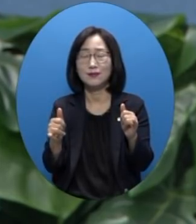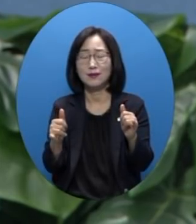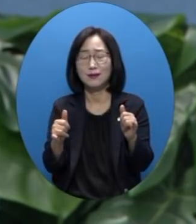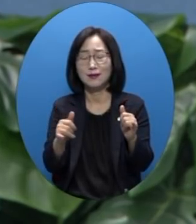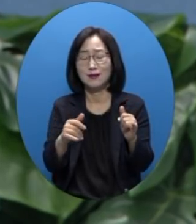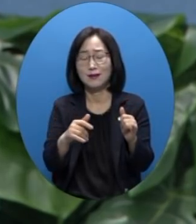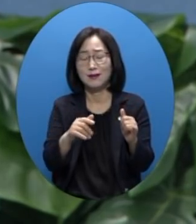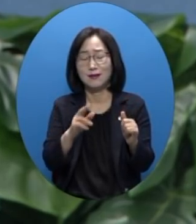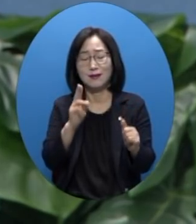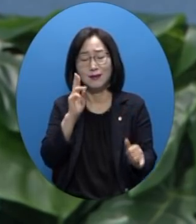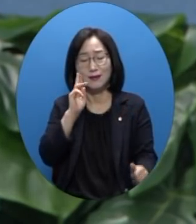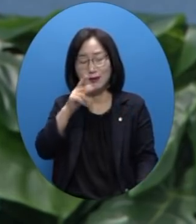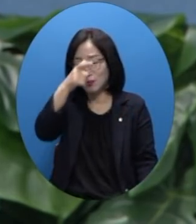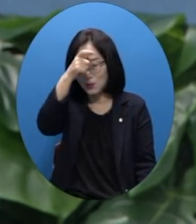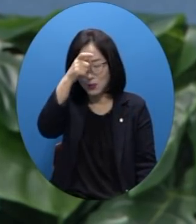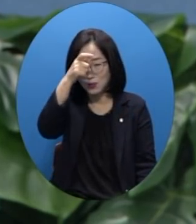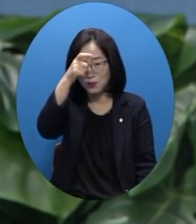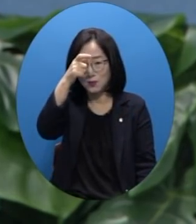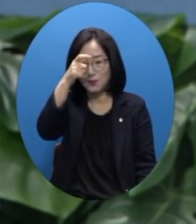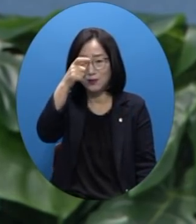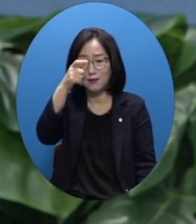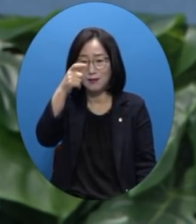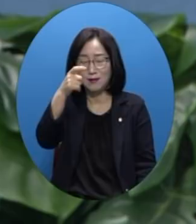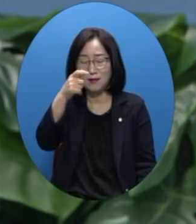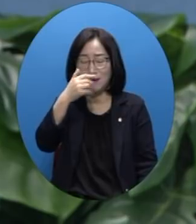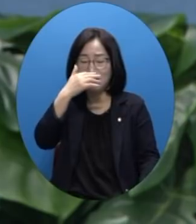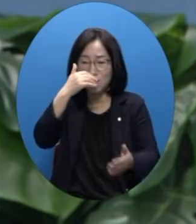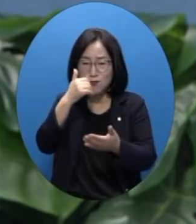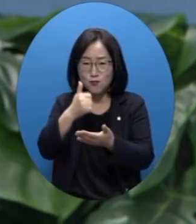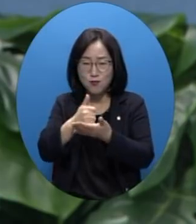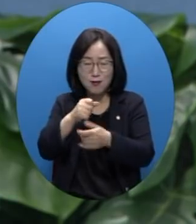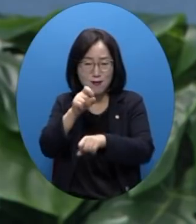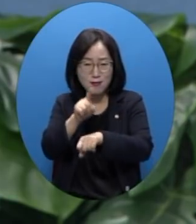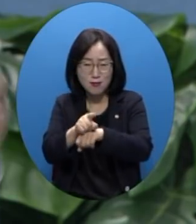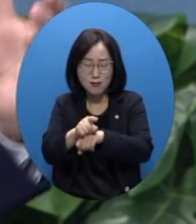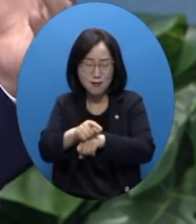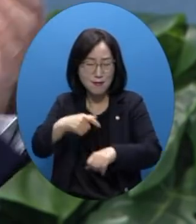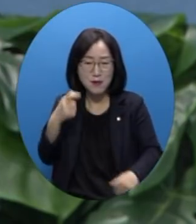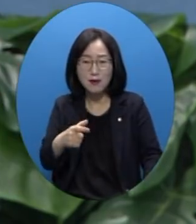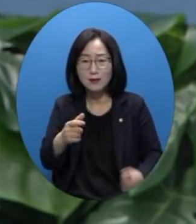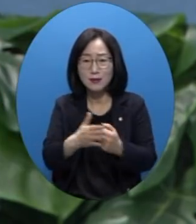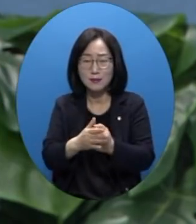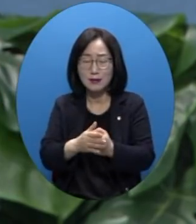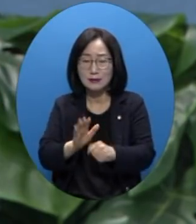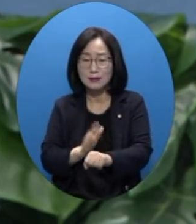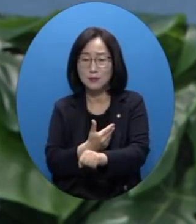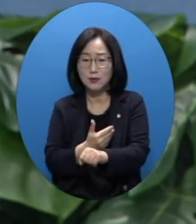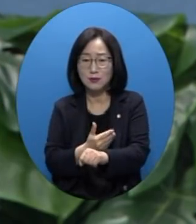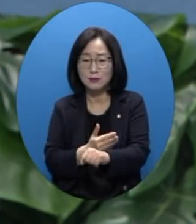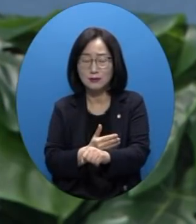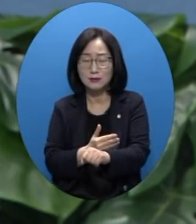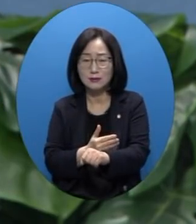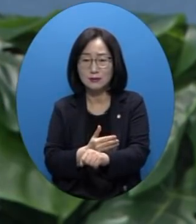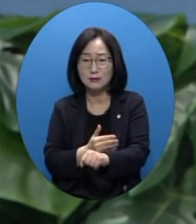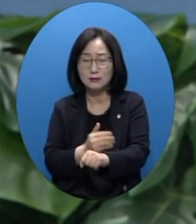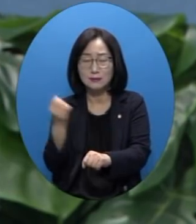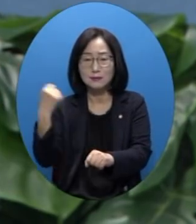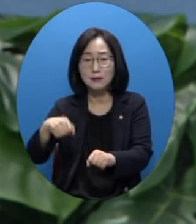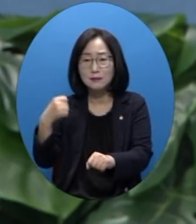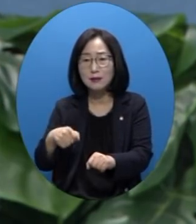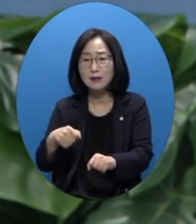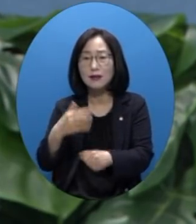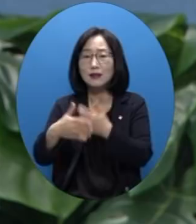워낙 고집이 세고 갖고 있는 죄성이 강해서 자꾸 잘못된 길로 갑니다. 그래서